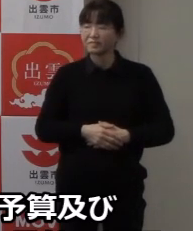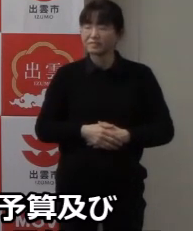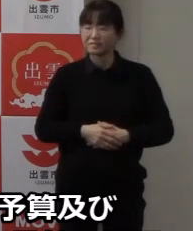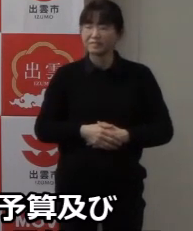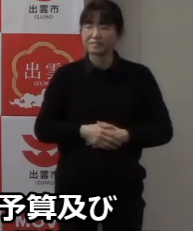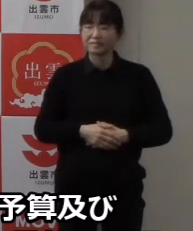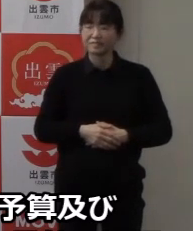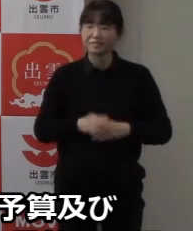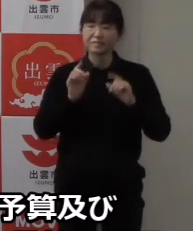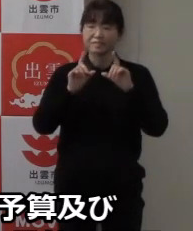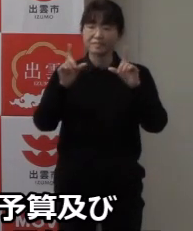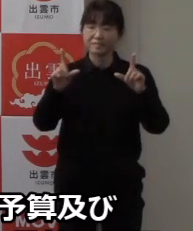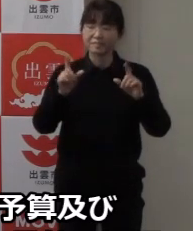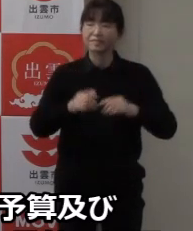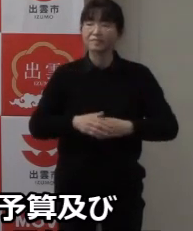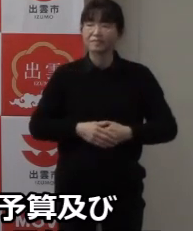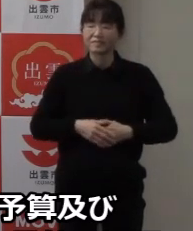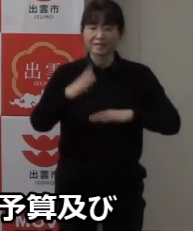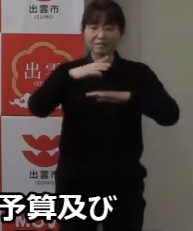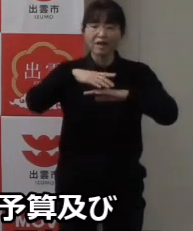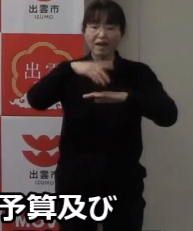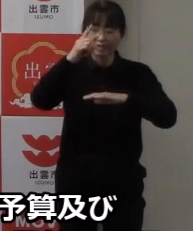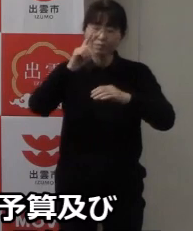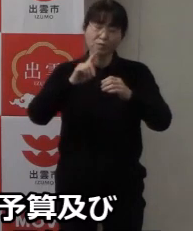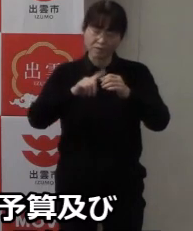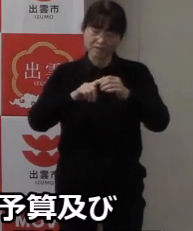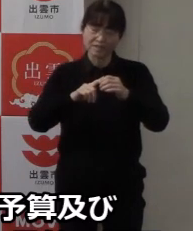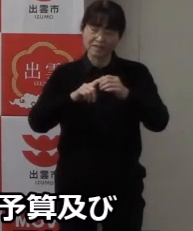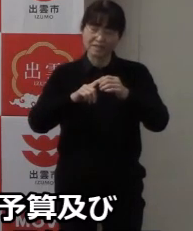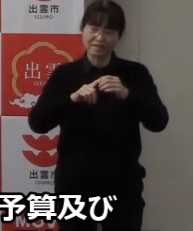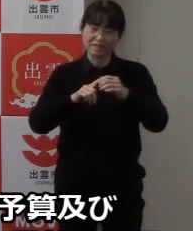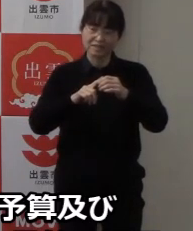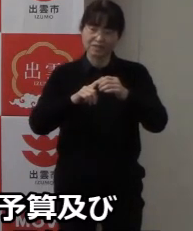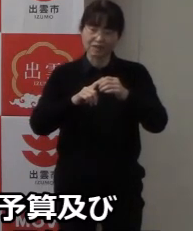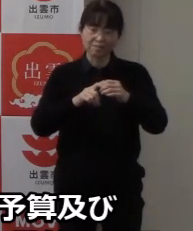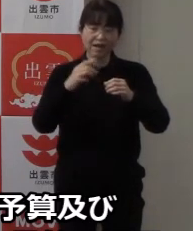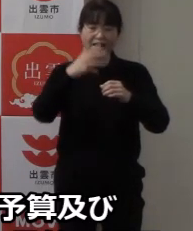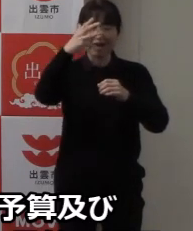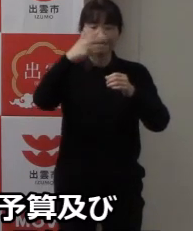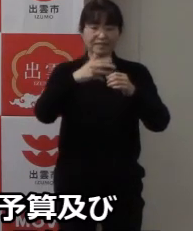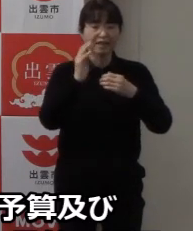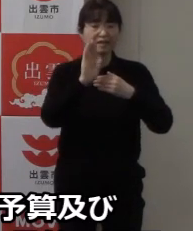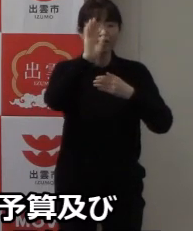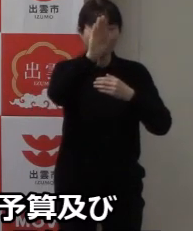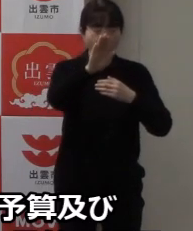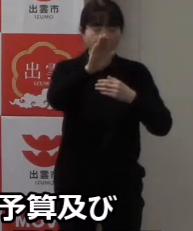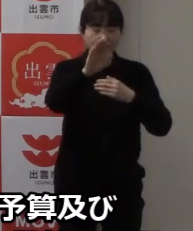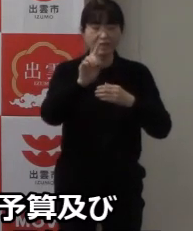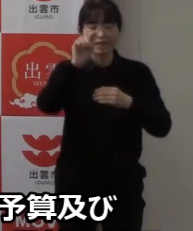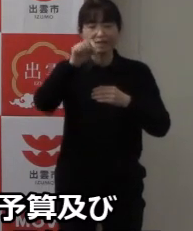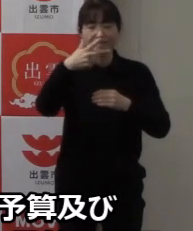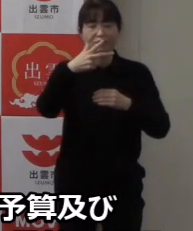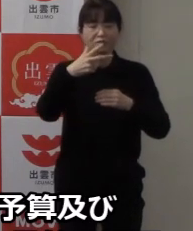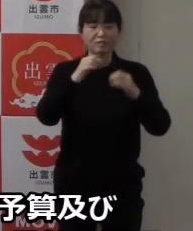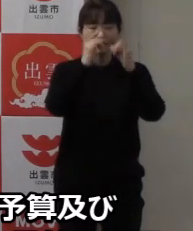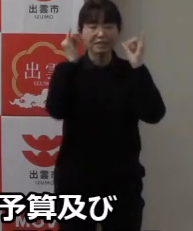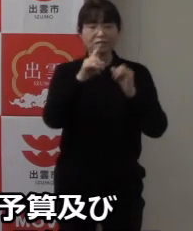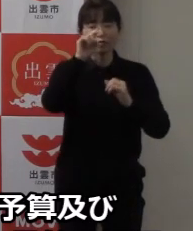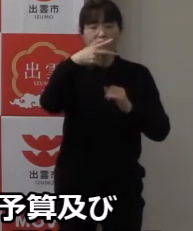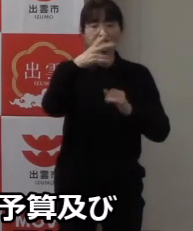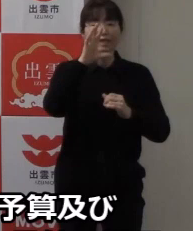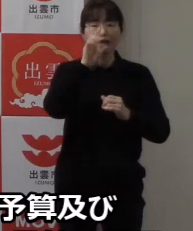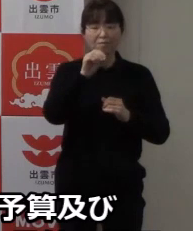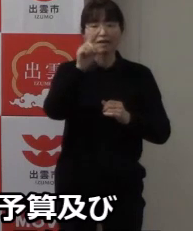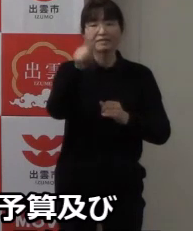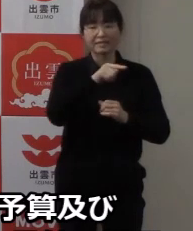まあ、初年度というか、8年先に向かってですね、まず17万人キープするということは、あ